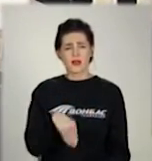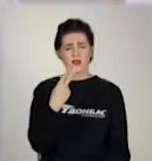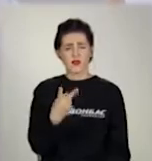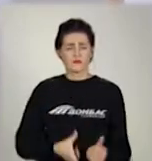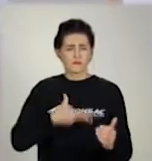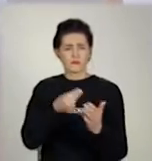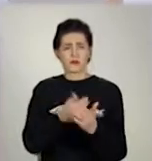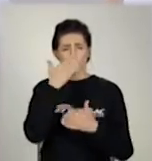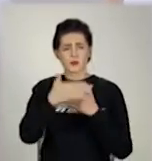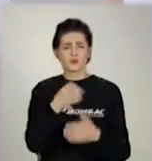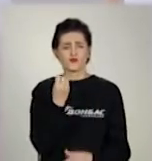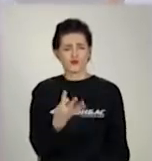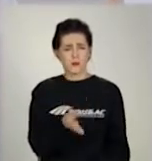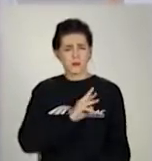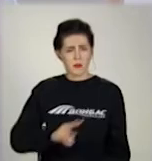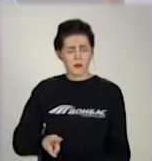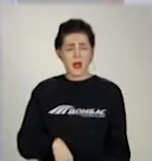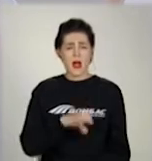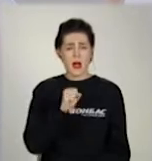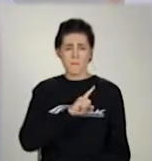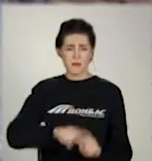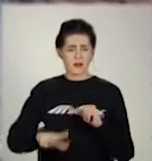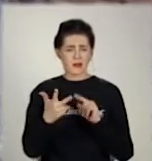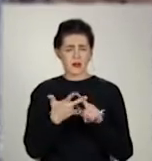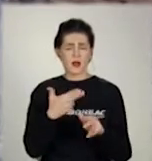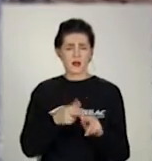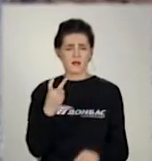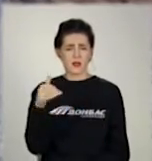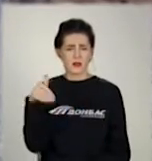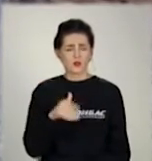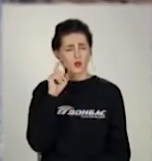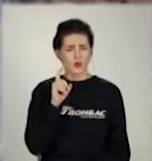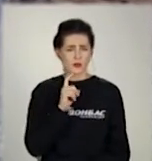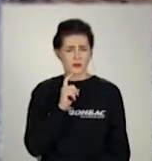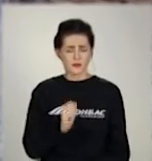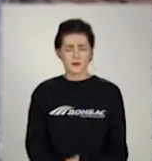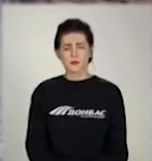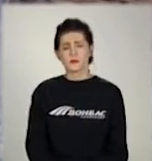понад 14 мільйонів, а бустерну – 200 тисяч українців.